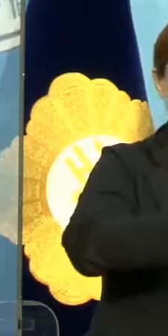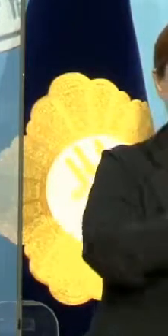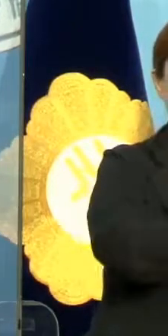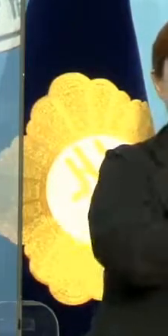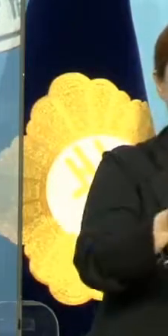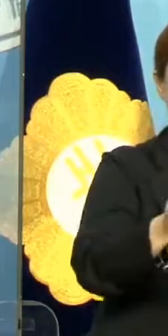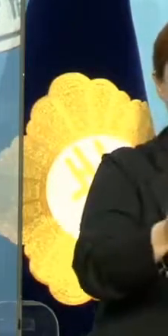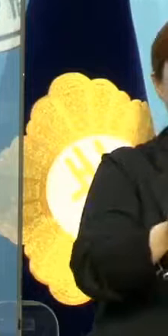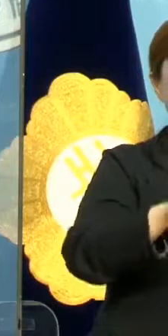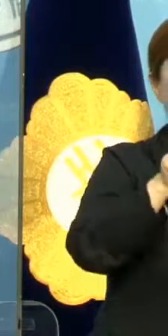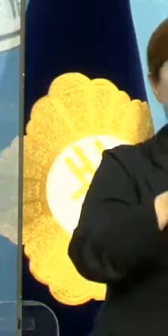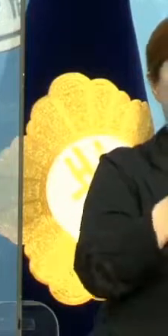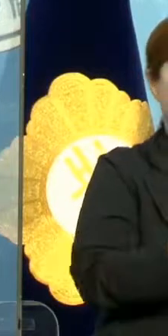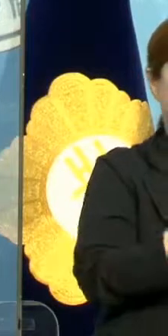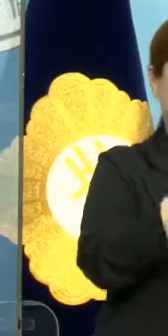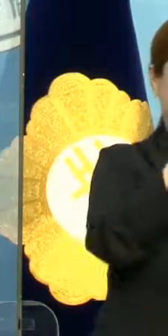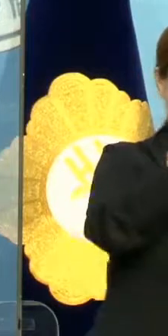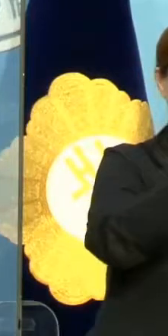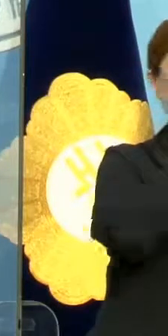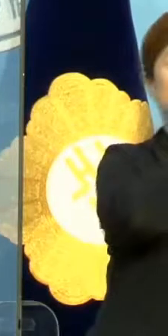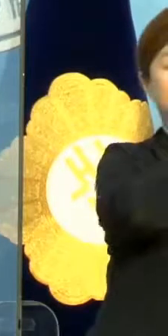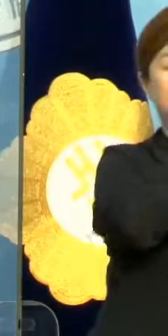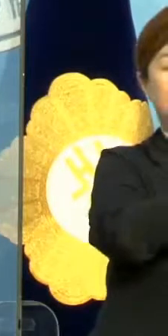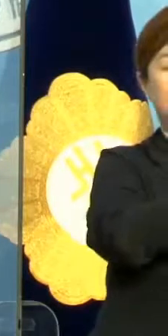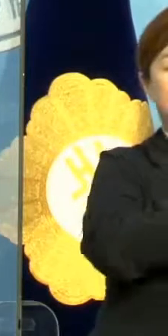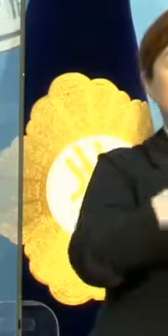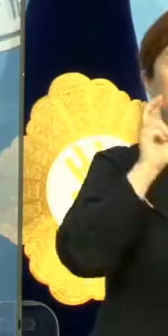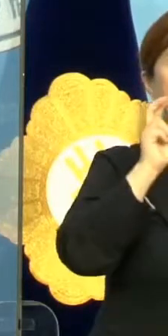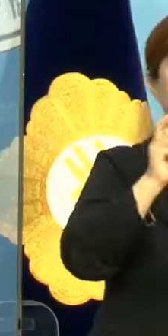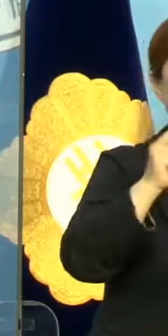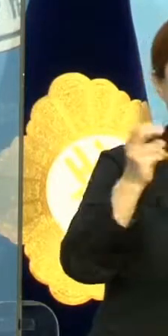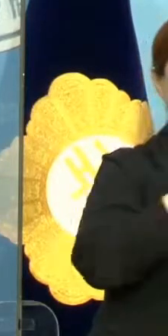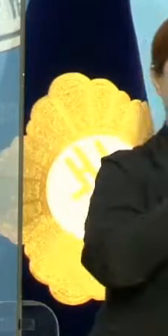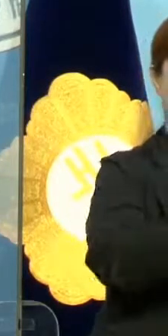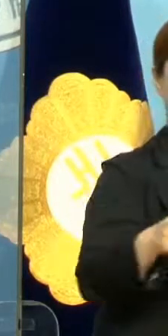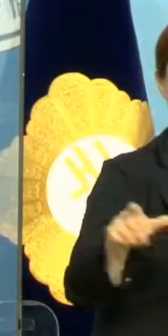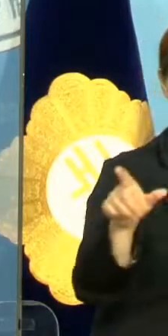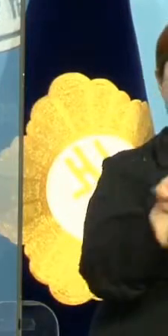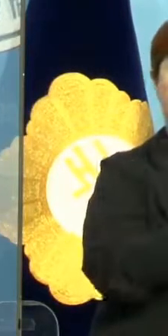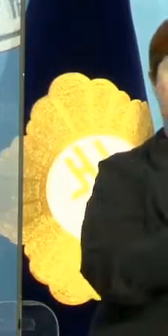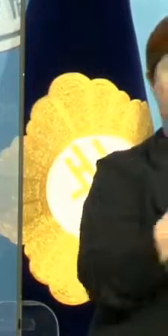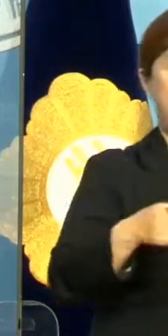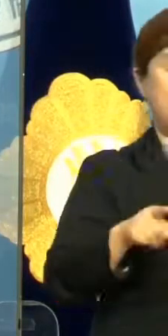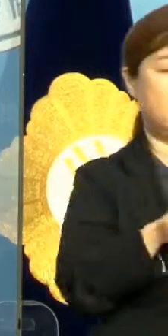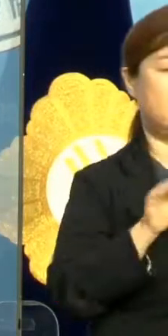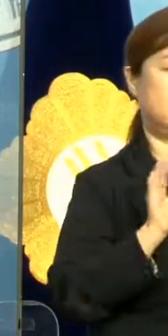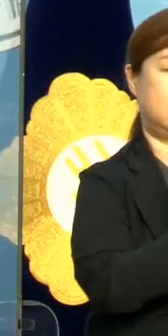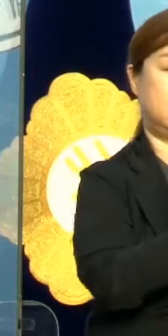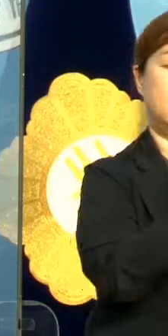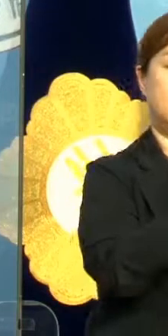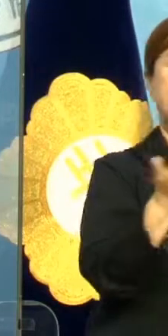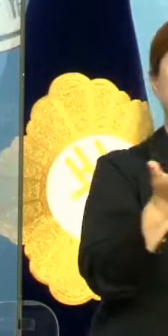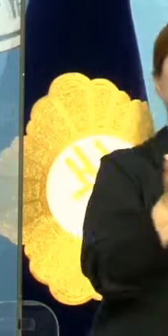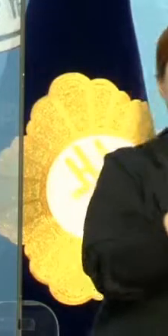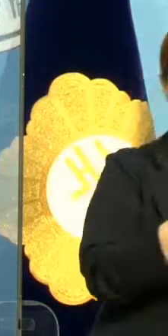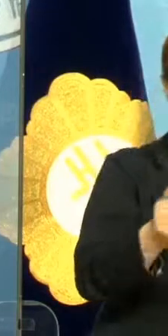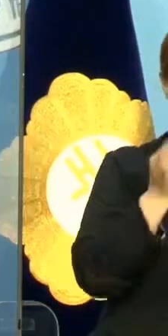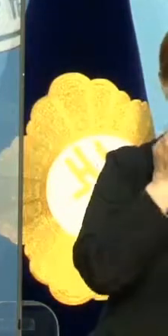위치에 올라 올 수 있었던 것은 회사와 대표를 믿고 함께 해온 직원들의